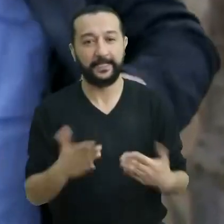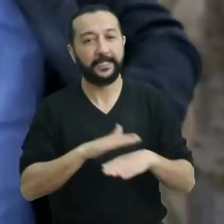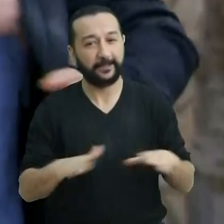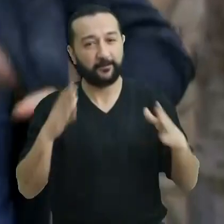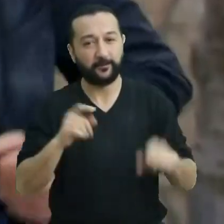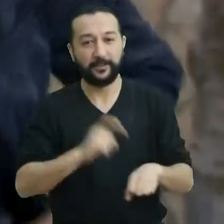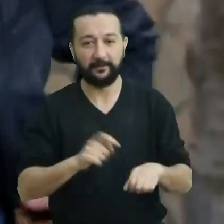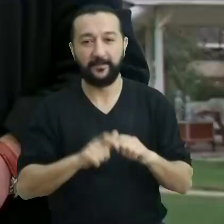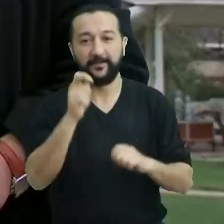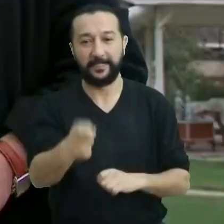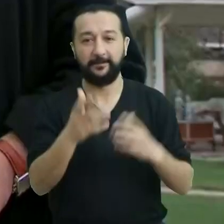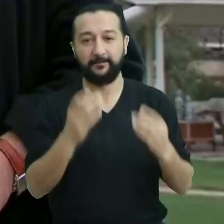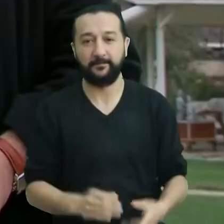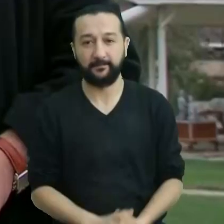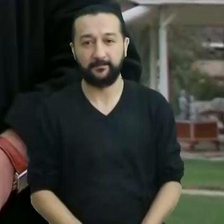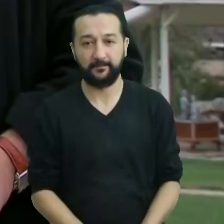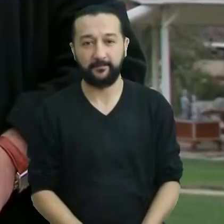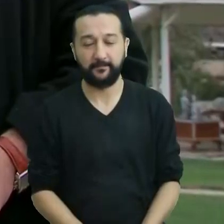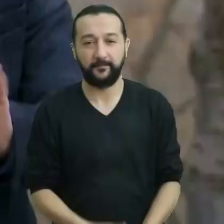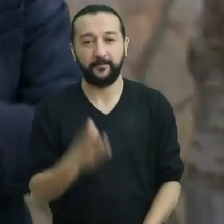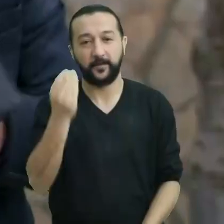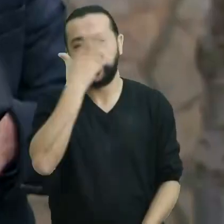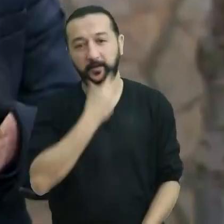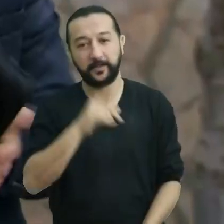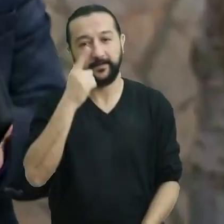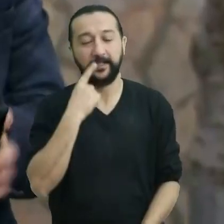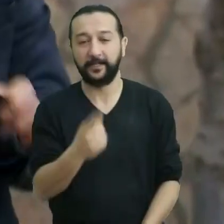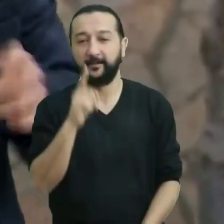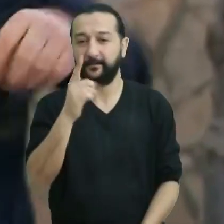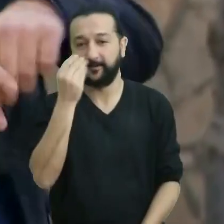Tamam o zaman vereyim. Çok güzel ya.